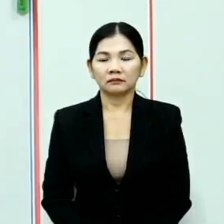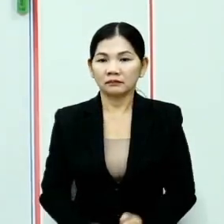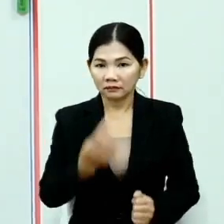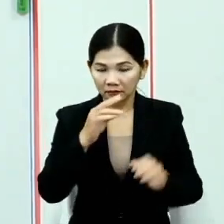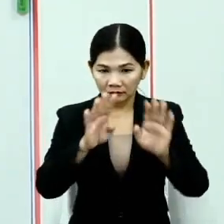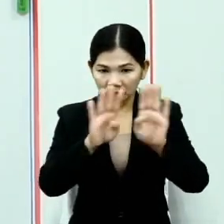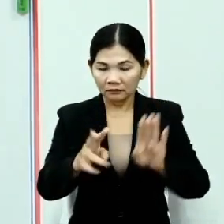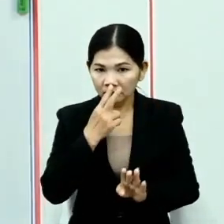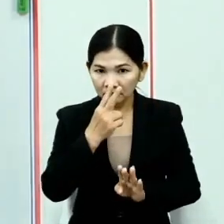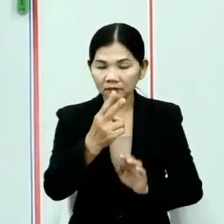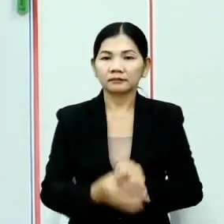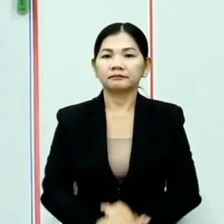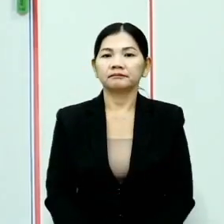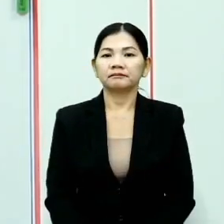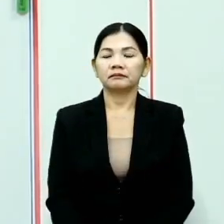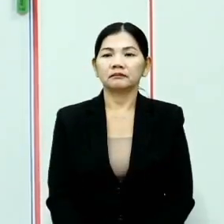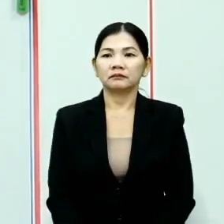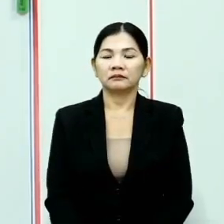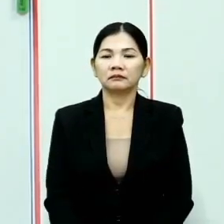កូនចាំមើលលបរបស់អ្នកគ្រូមានពាក្យអ្វីខ្លះកូនបែរមកក្តារខៀនចាកូនមើលមកក្តារខៀនមកកូន